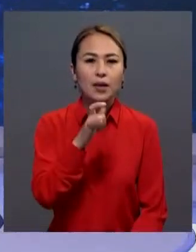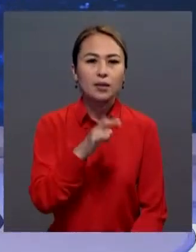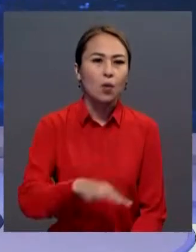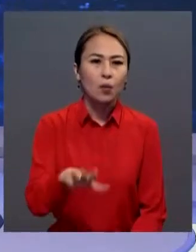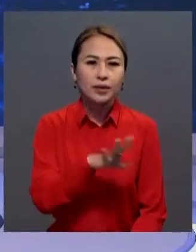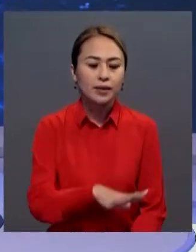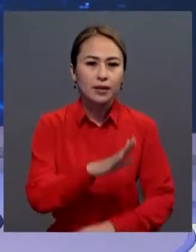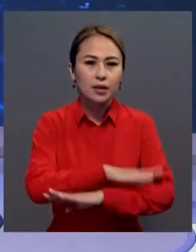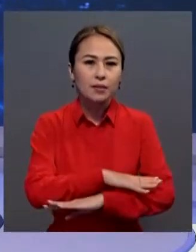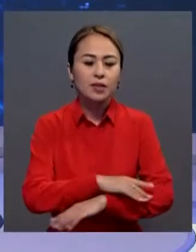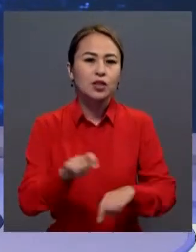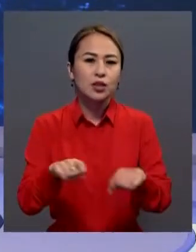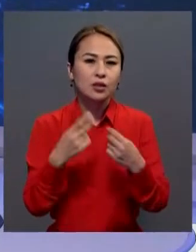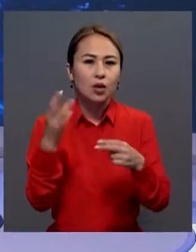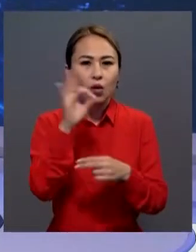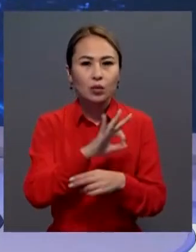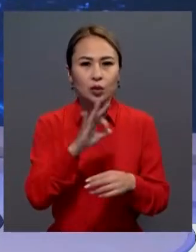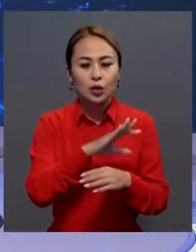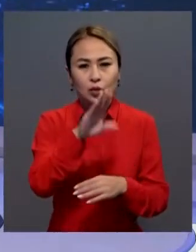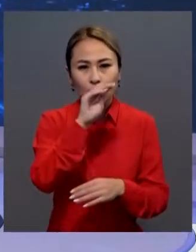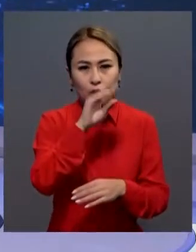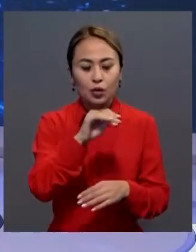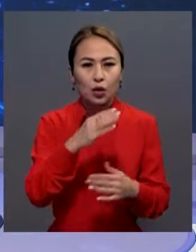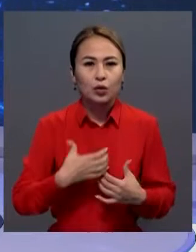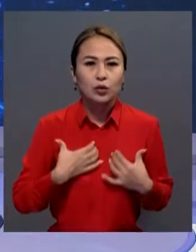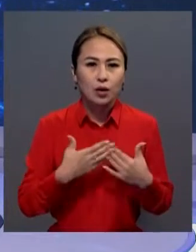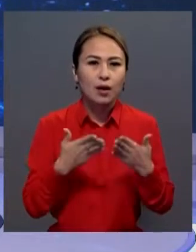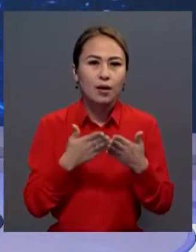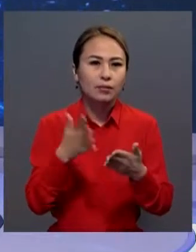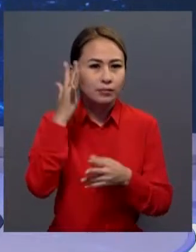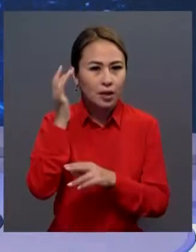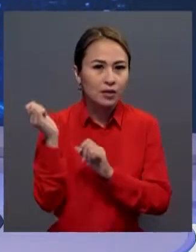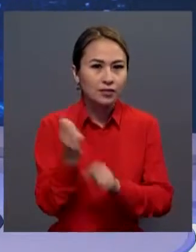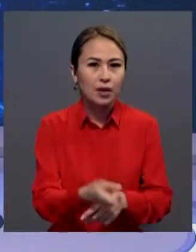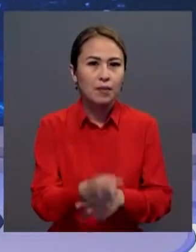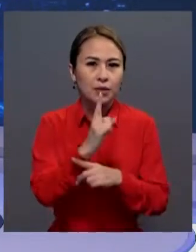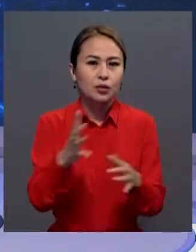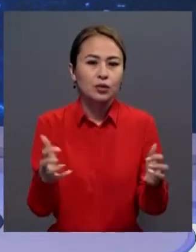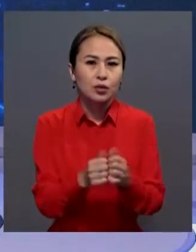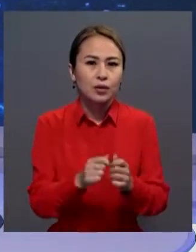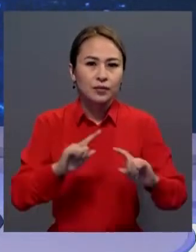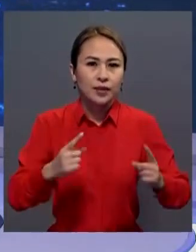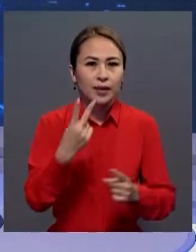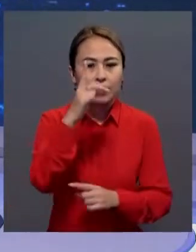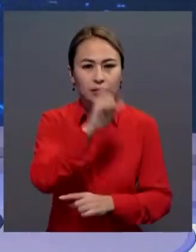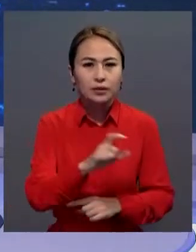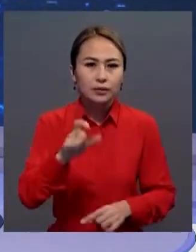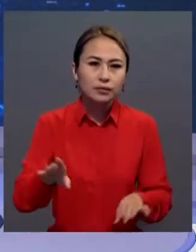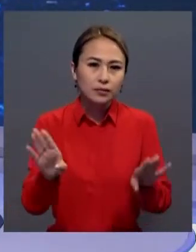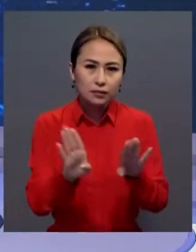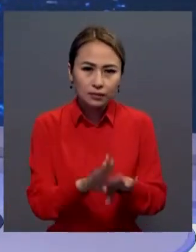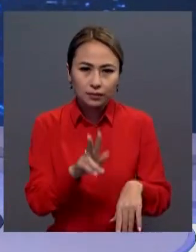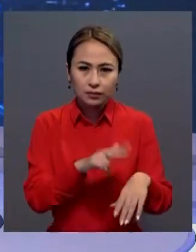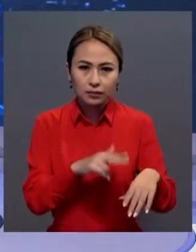Маңғыстау облысының тәртіп сақшылары жабайы үйректерді үркітіп, қайықпен қаққан балықшыларды ұстады. Екі азаматта Түпқарай